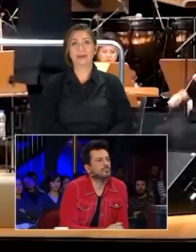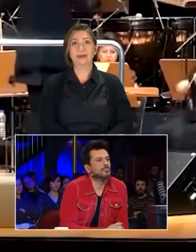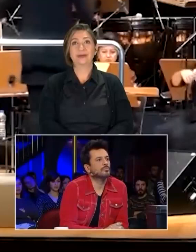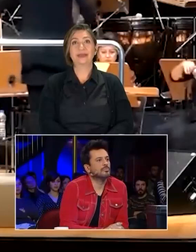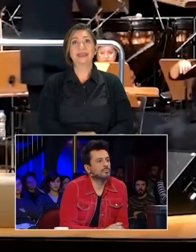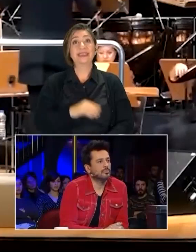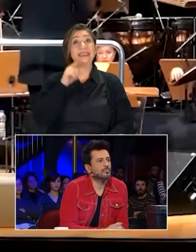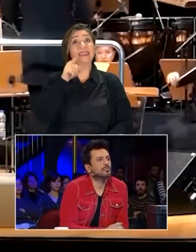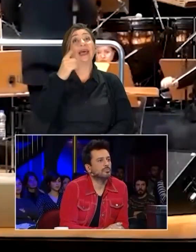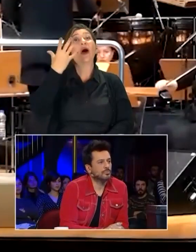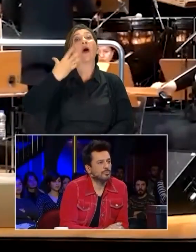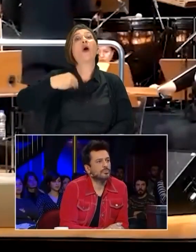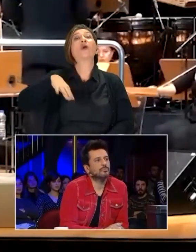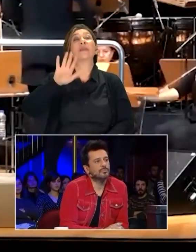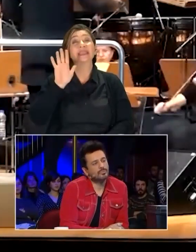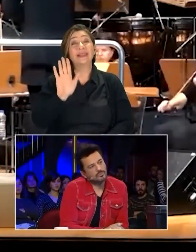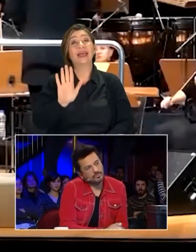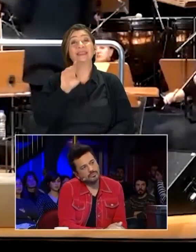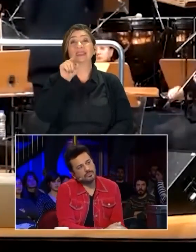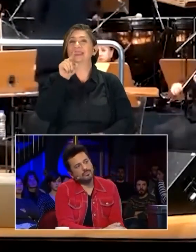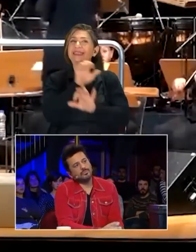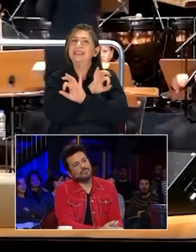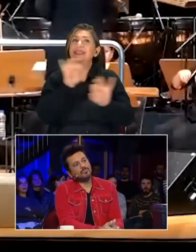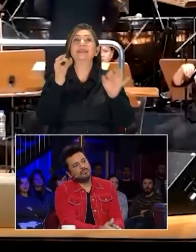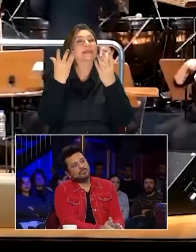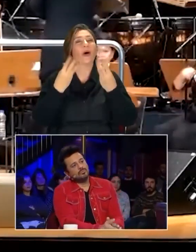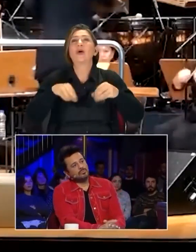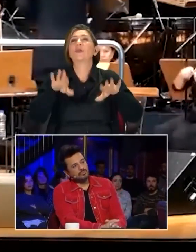seneki sen olmasan da